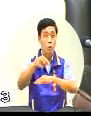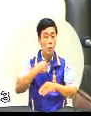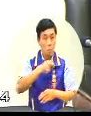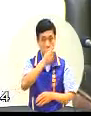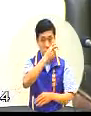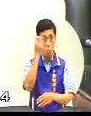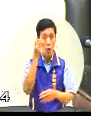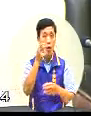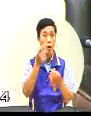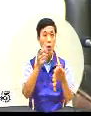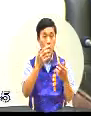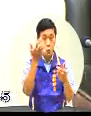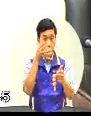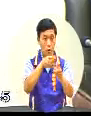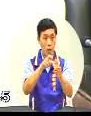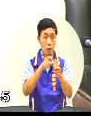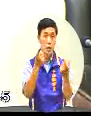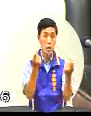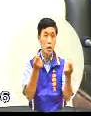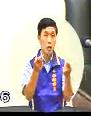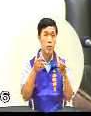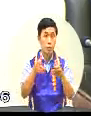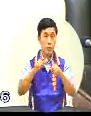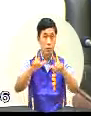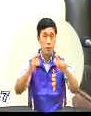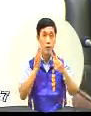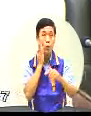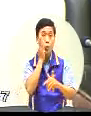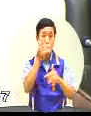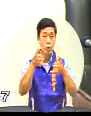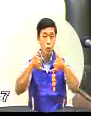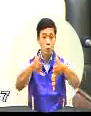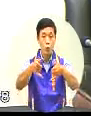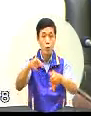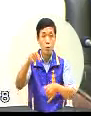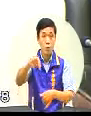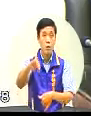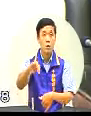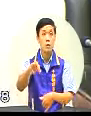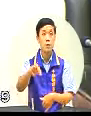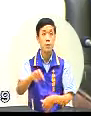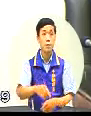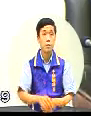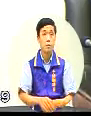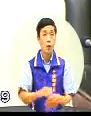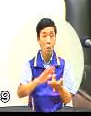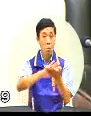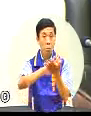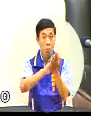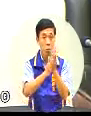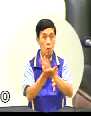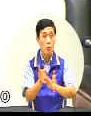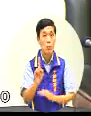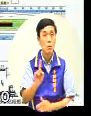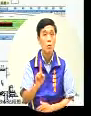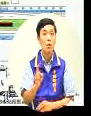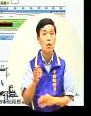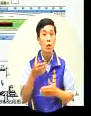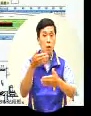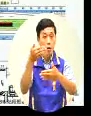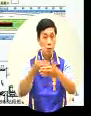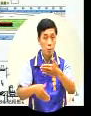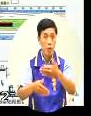样的问题又出现了。现在我们在大顺路这个区这一段等于说变成只有剩